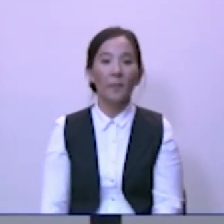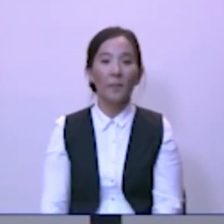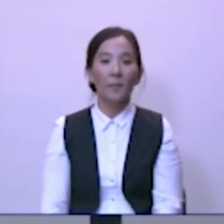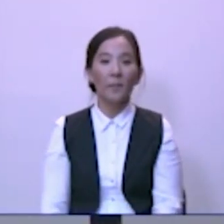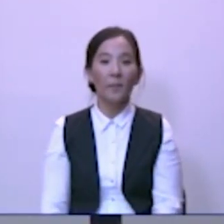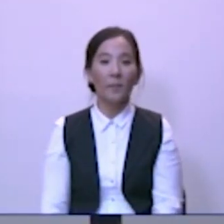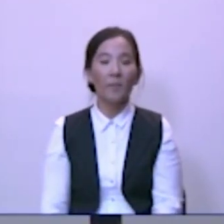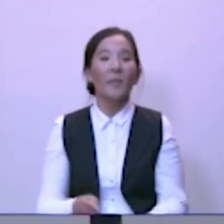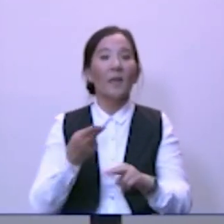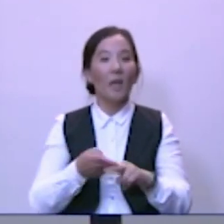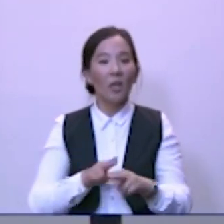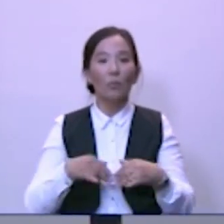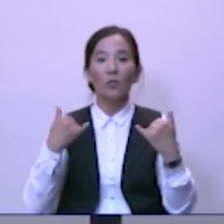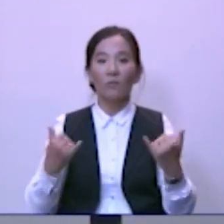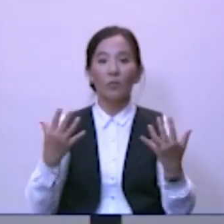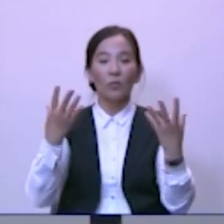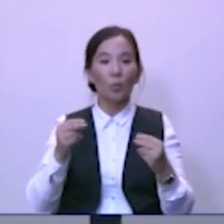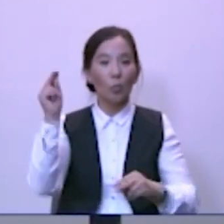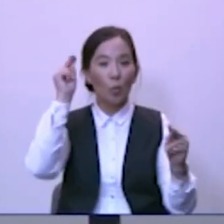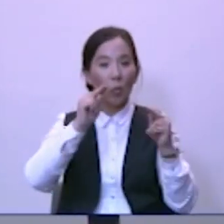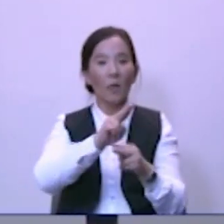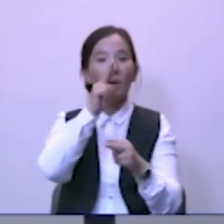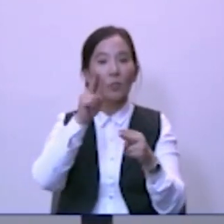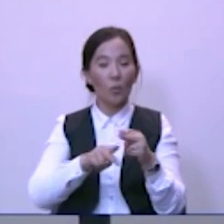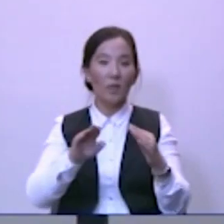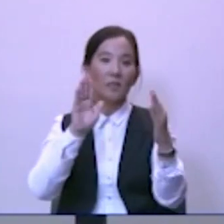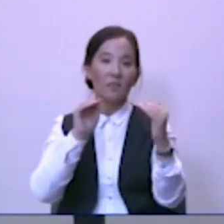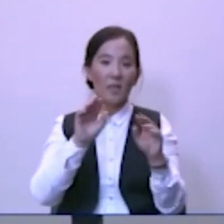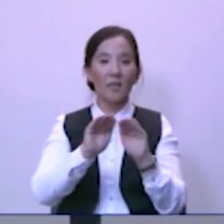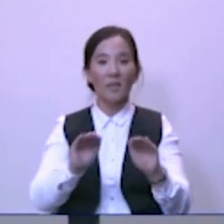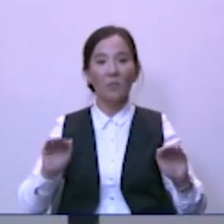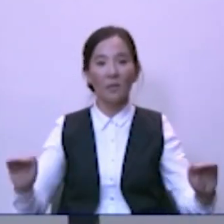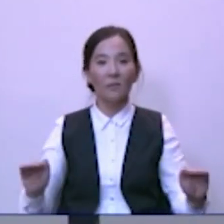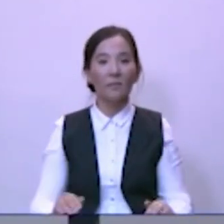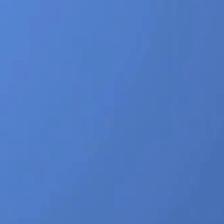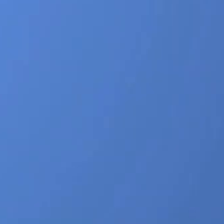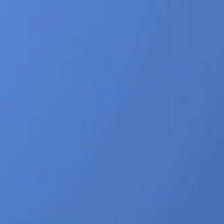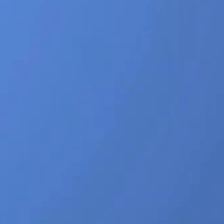на этом наш урок подошёл к концу до свидания ребята